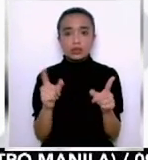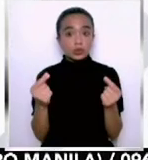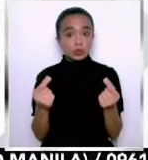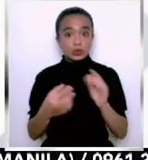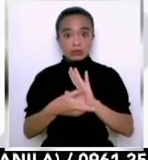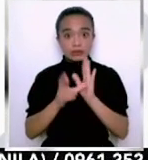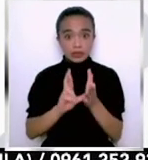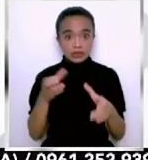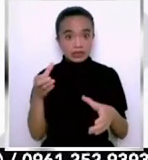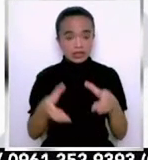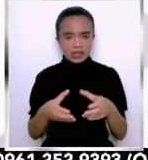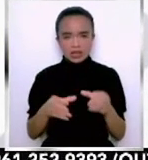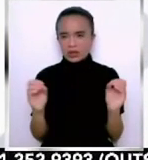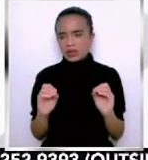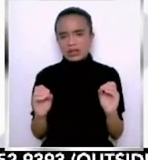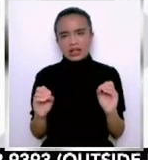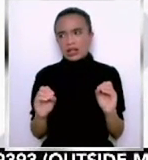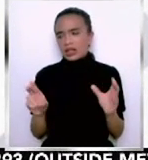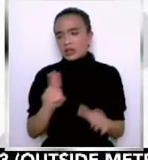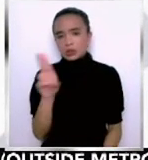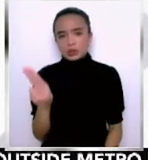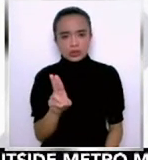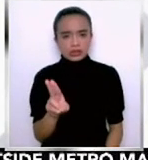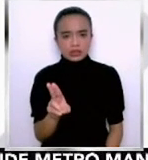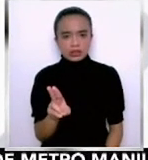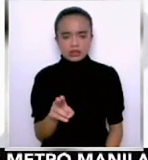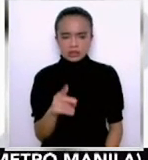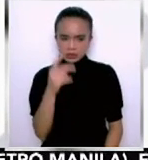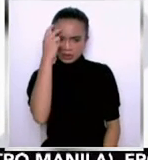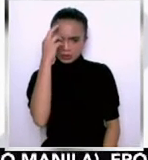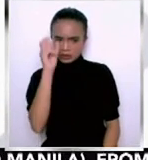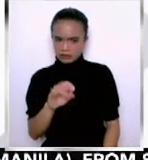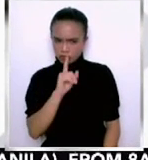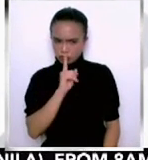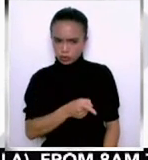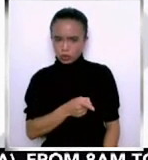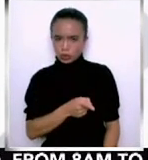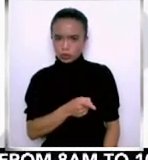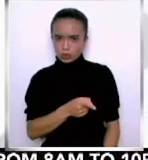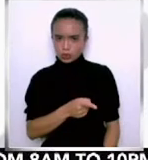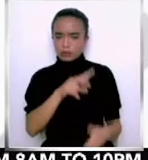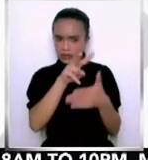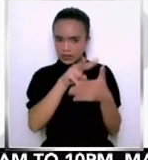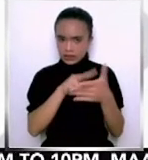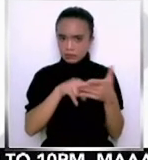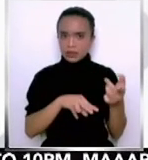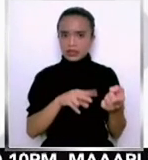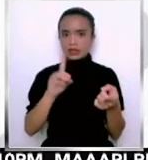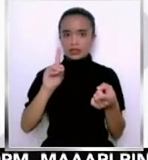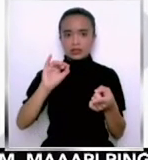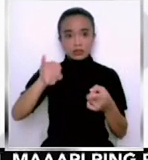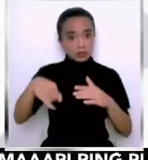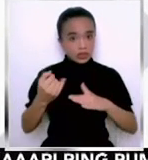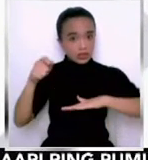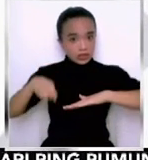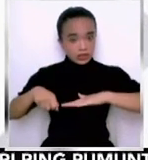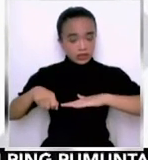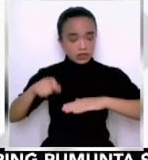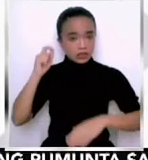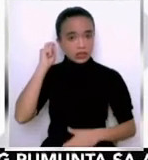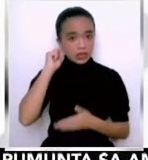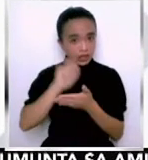niya. Duda raw siya kung binasa man lang ni Guevara ang pagbawi ng pahayag ni Rafael Ragos kung saan sinabi niyang pawang